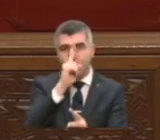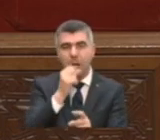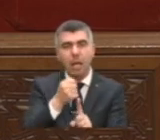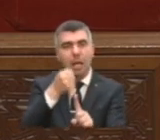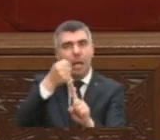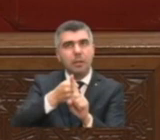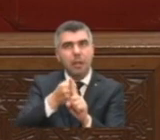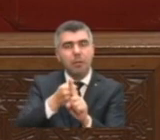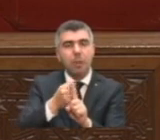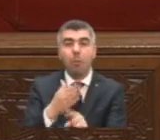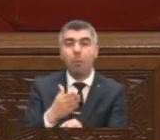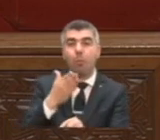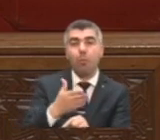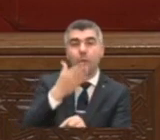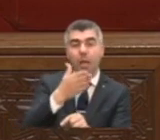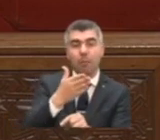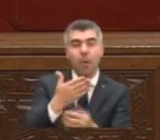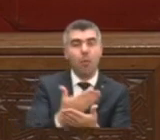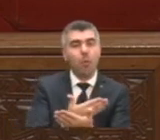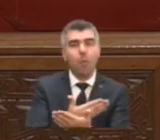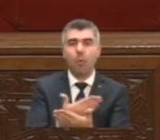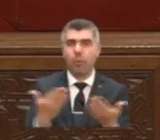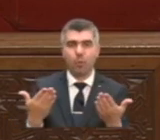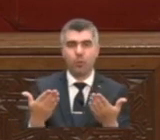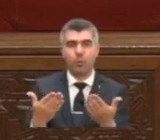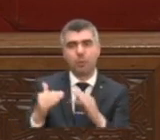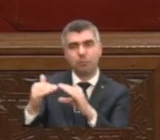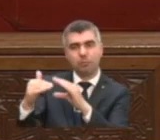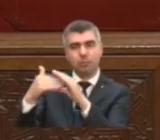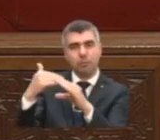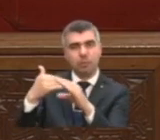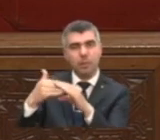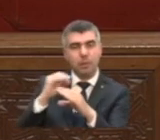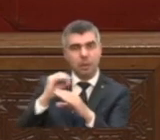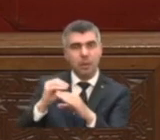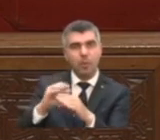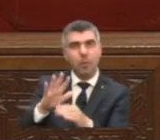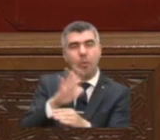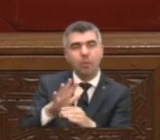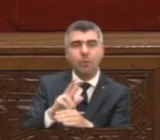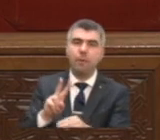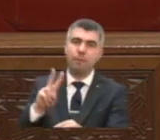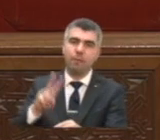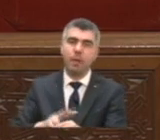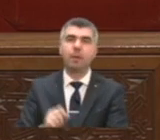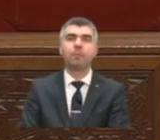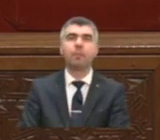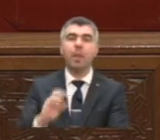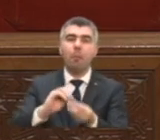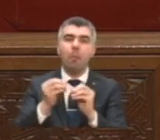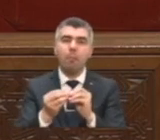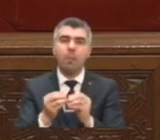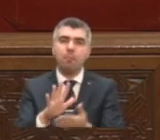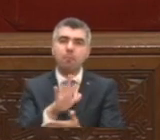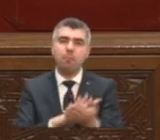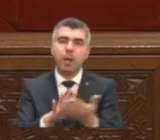وتنتمناوا مستقبلا باش جميع الدراسات اللي تنتوصلوا بها محليا تكون واقعيه، لان الاشكال الحقيقي هو